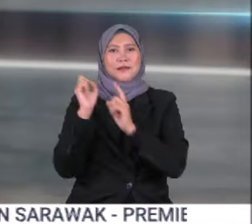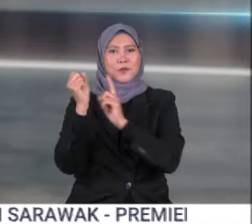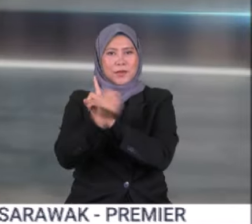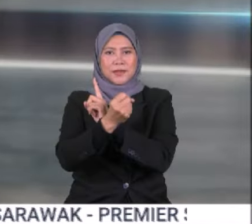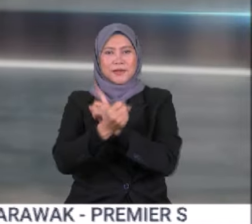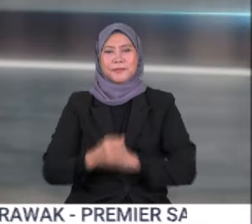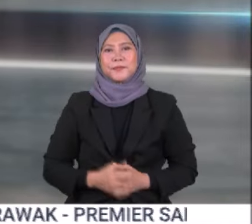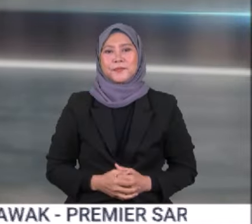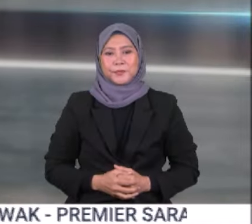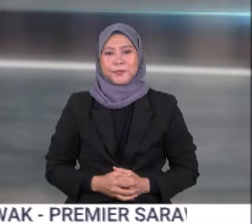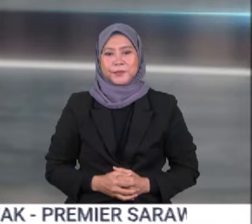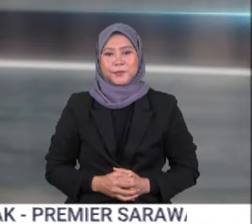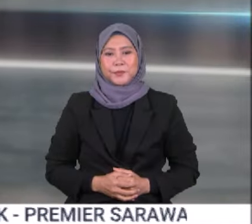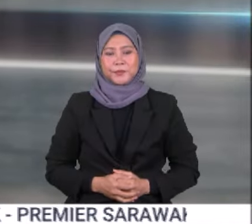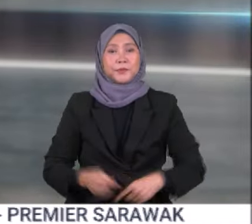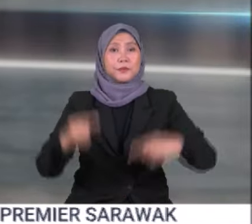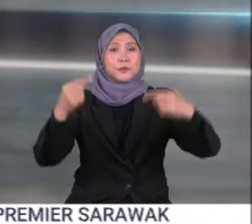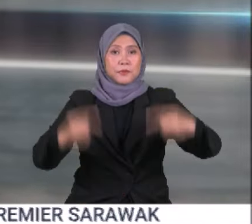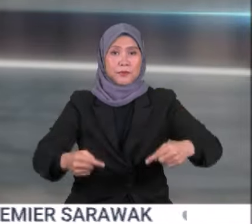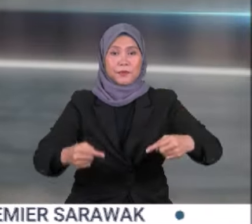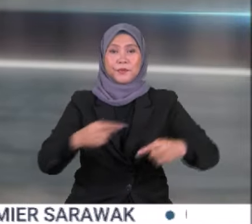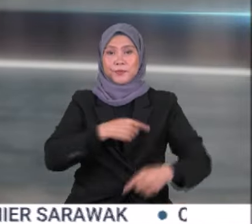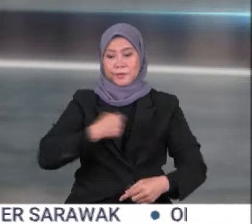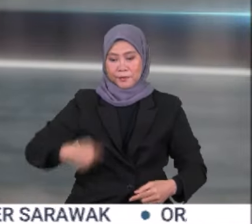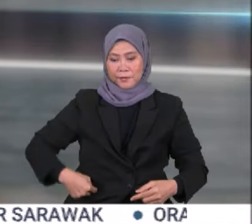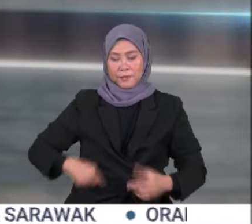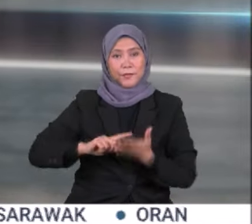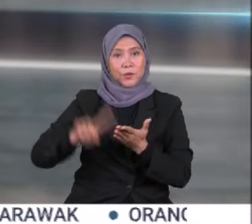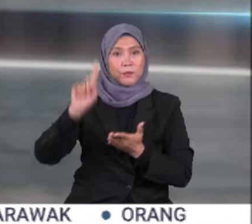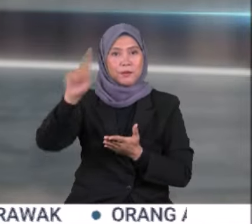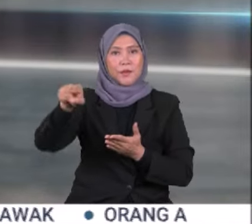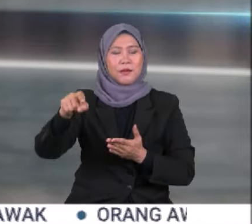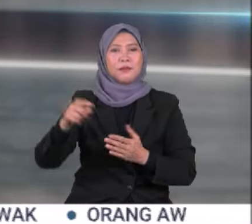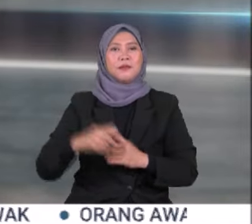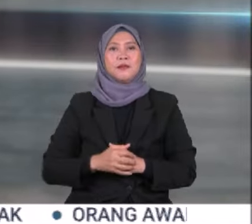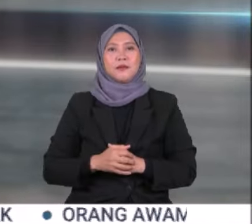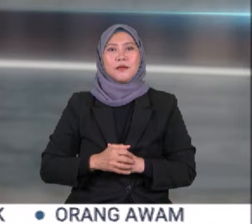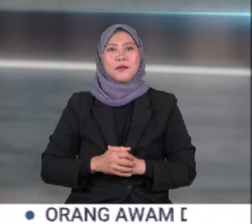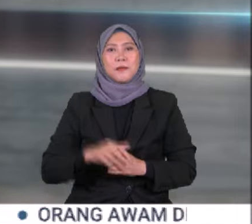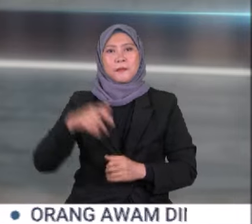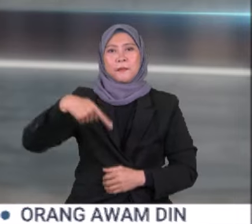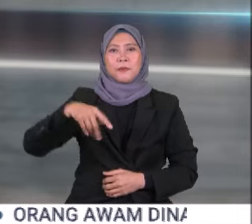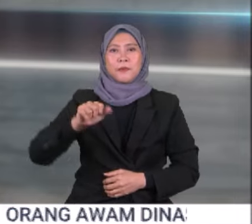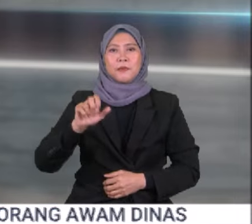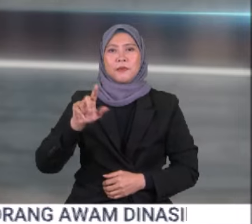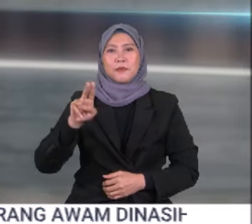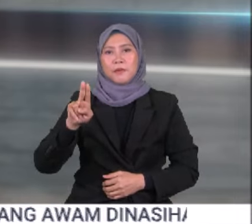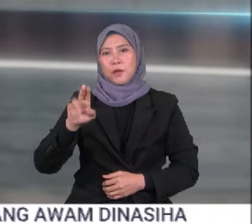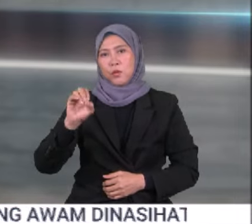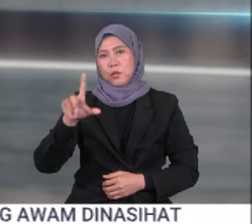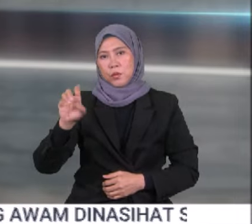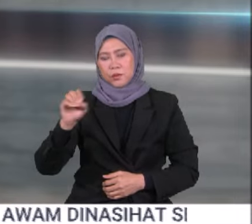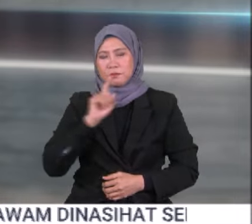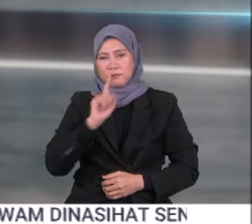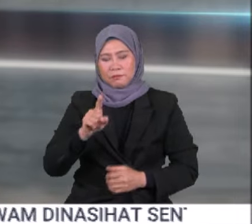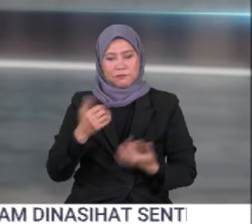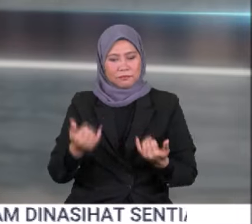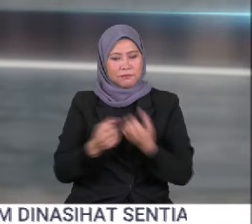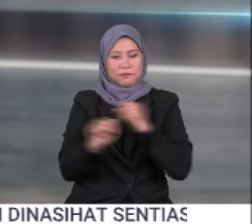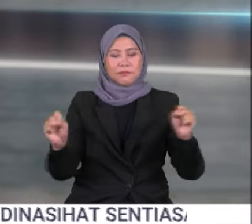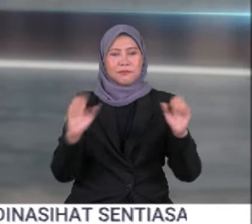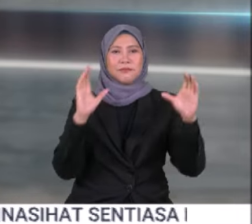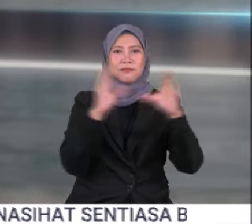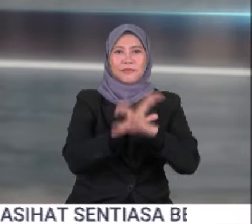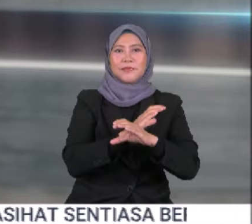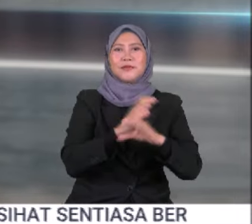menjelang aksi perlawanan antar bangsa tiada satu di China pada minggu depan pemain naturalisasi bersedia menghadapi cabaran menentang